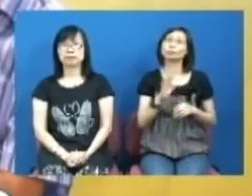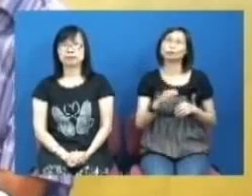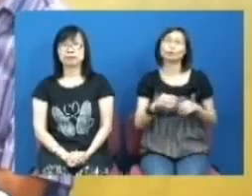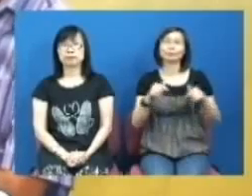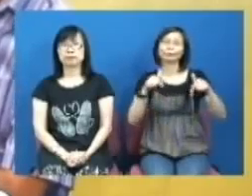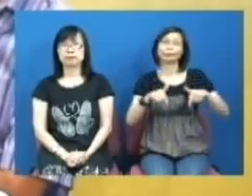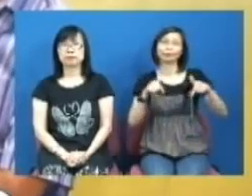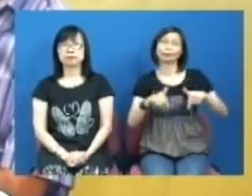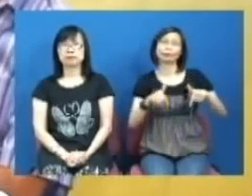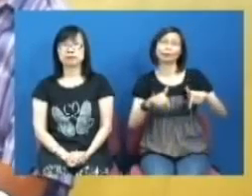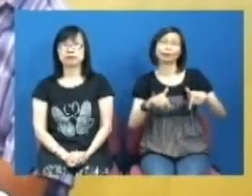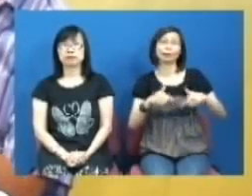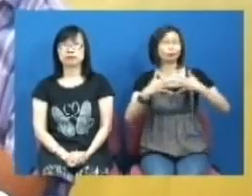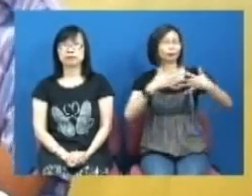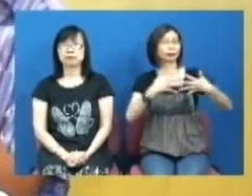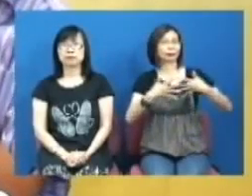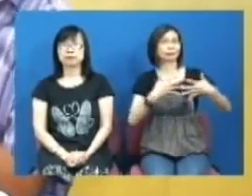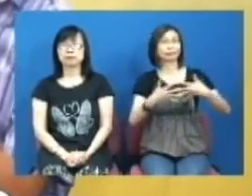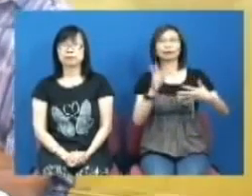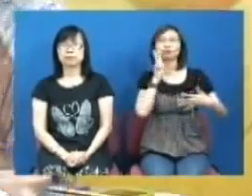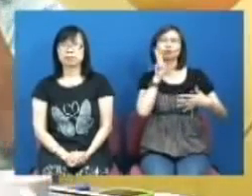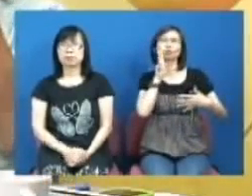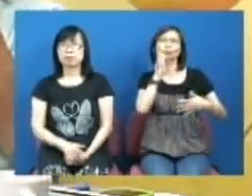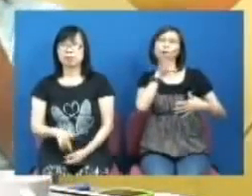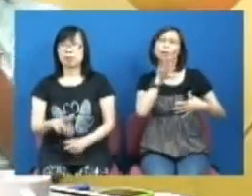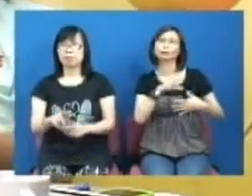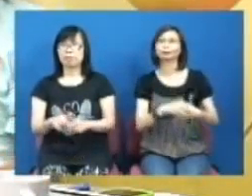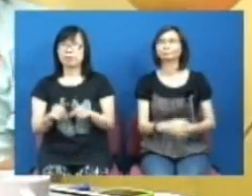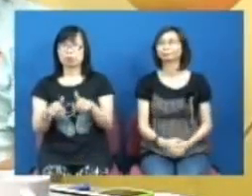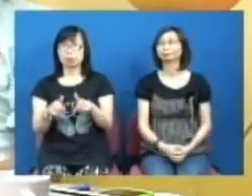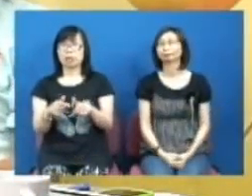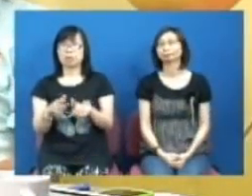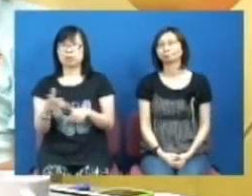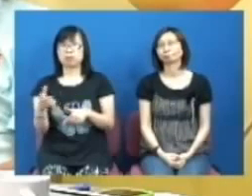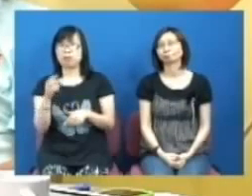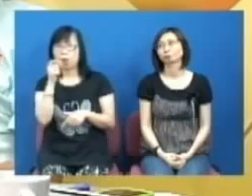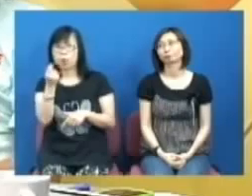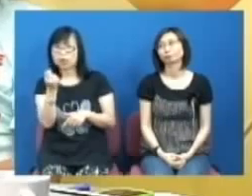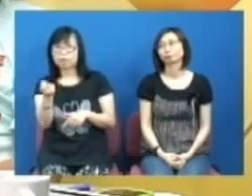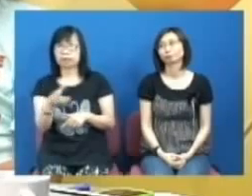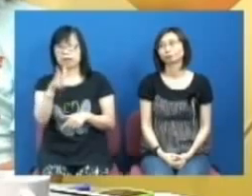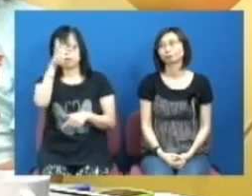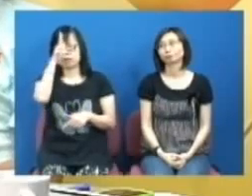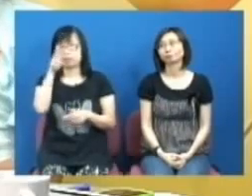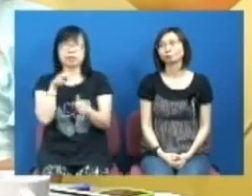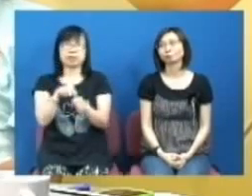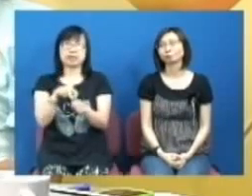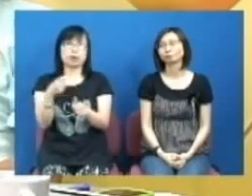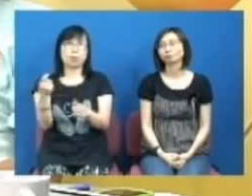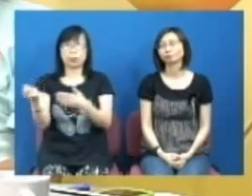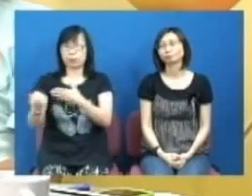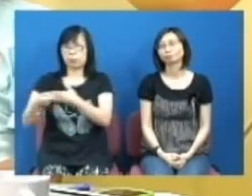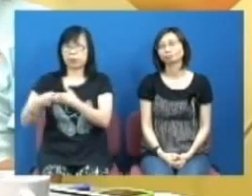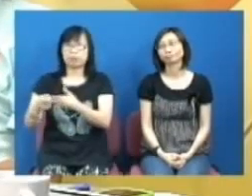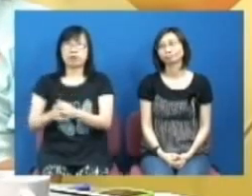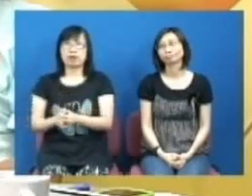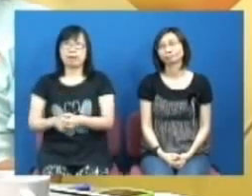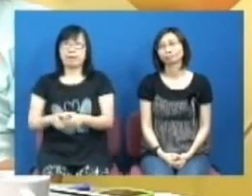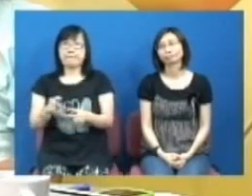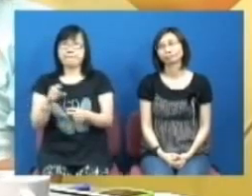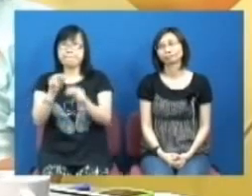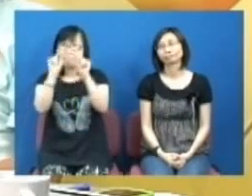case 咧，即係話其實如果你話 咁呢個南斯拉夫 case 就好簡單嘅，其實講地緣政治，因為我哋太近啦，所以其實個關鍵就